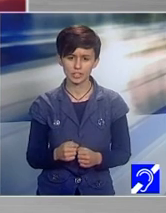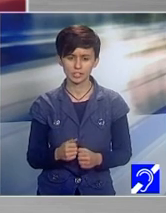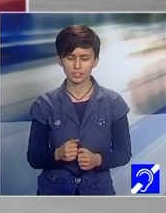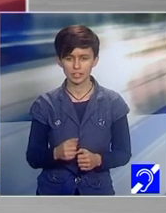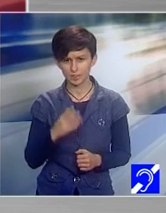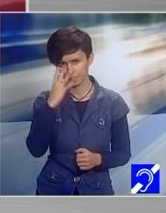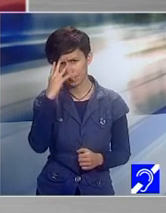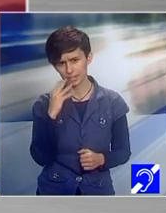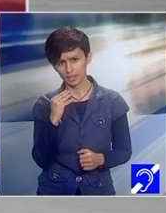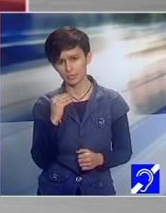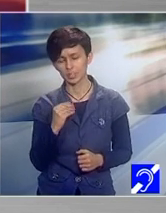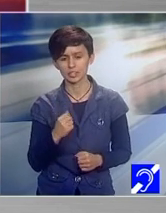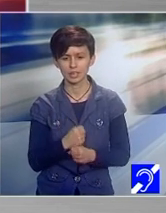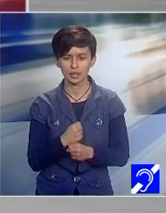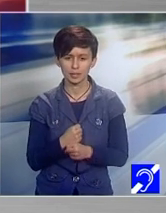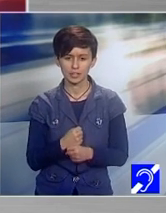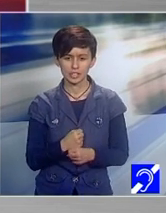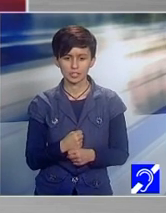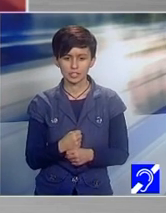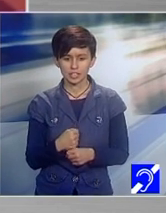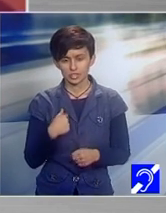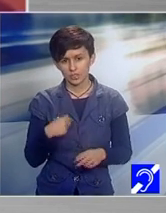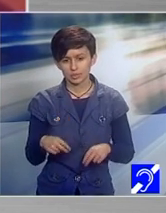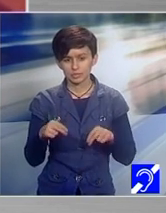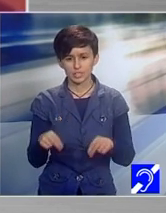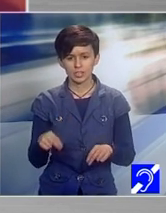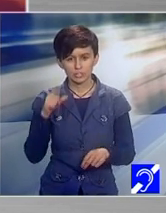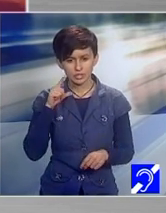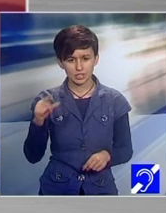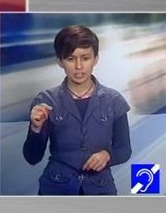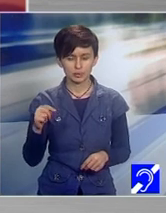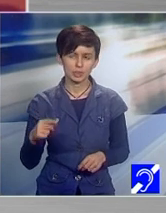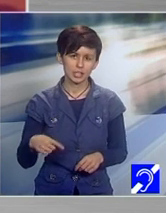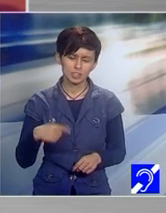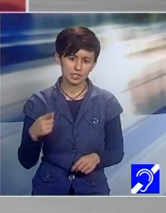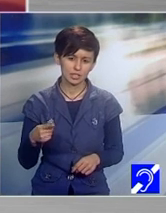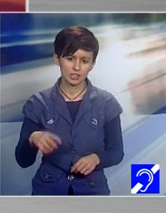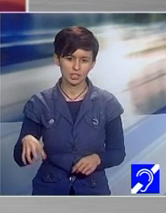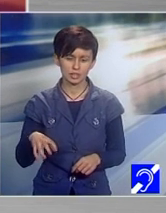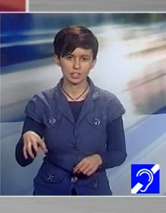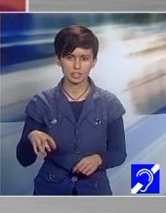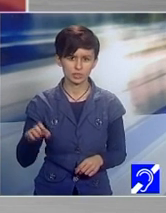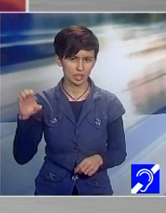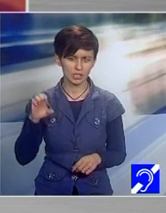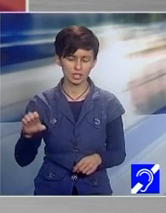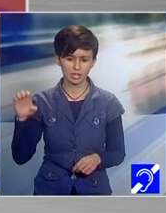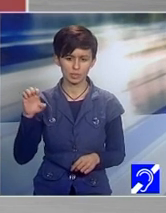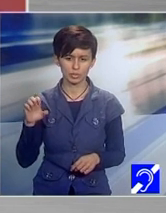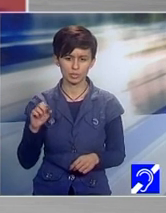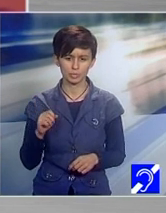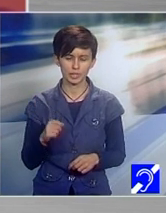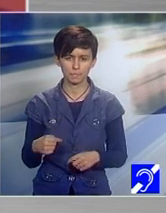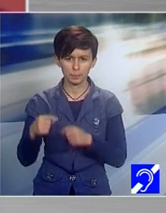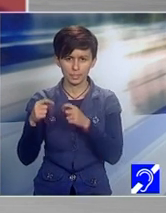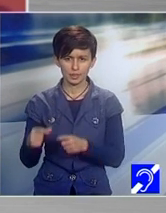dramatică m-a făcut ca să ajung să umblu și eu în alte zone ale Europei, să spun așa, în